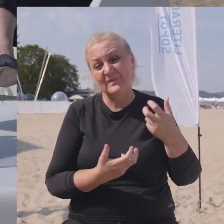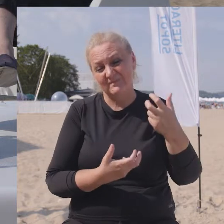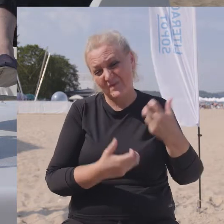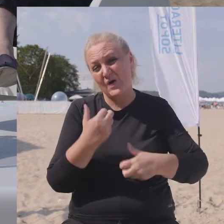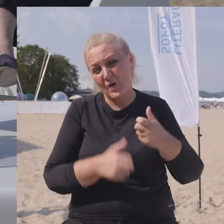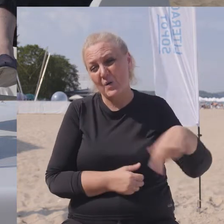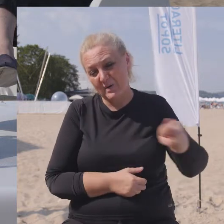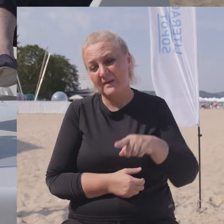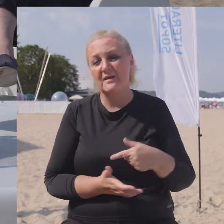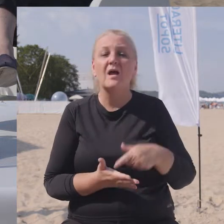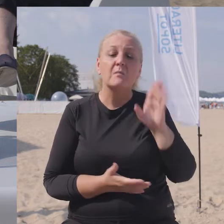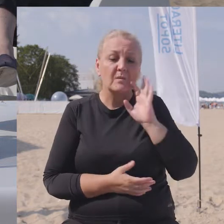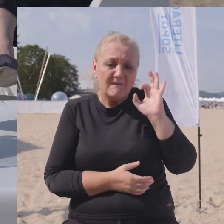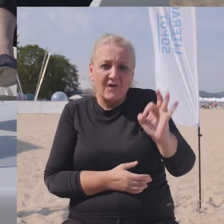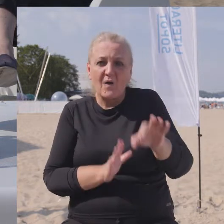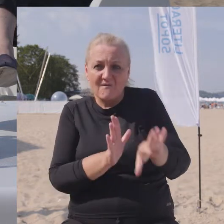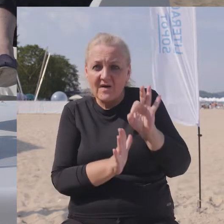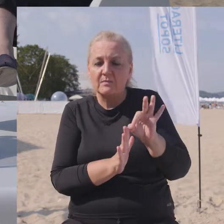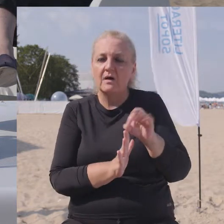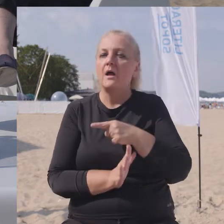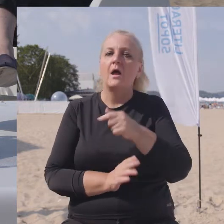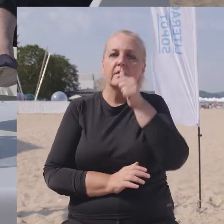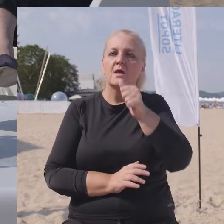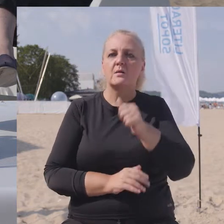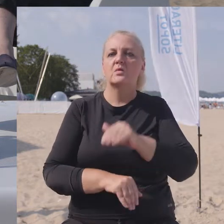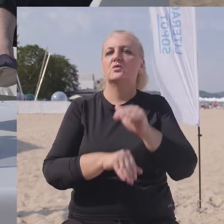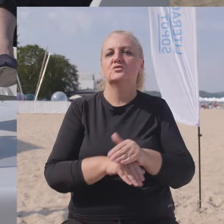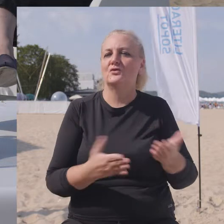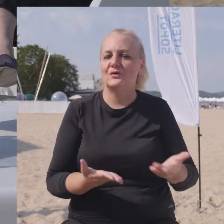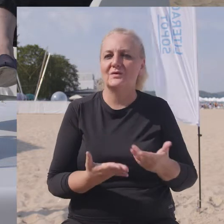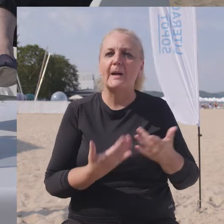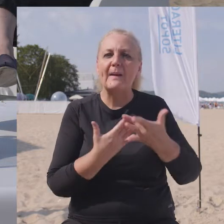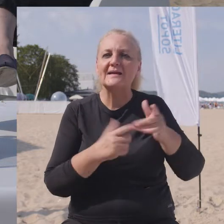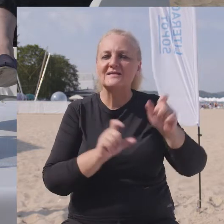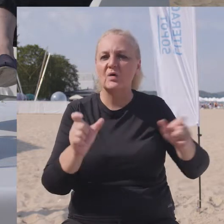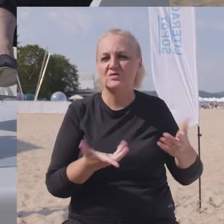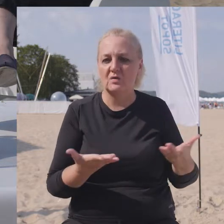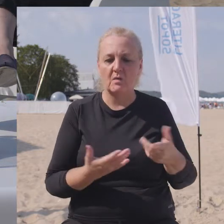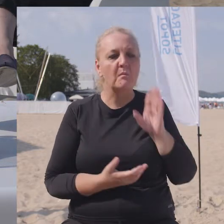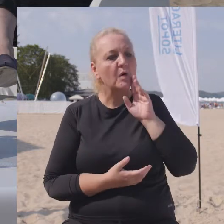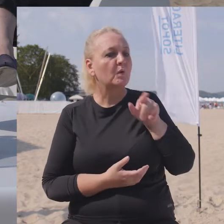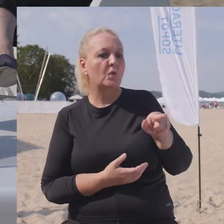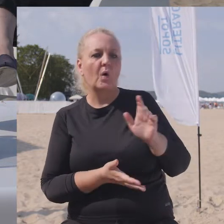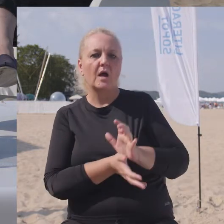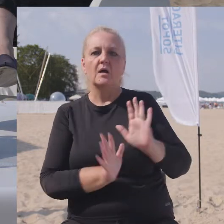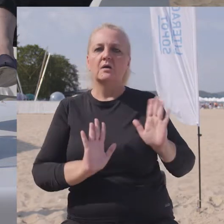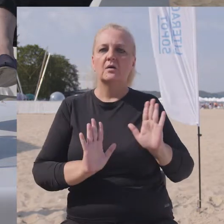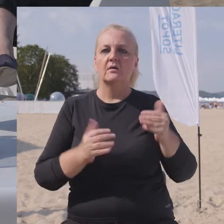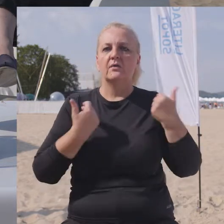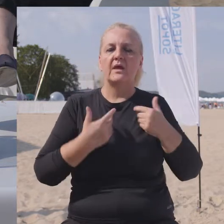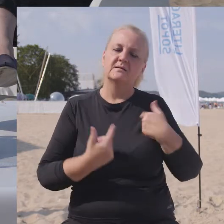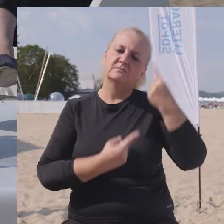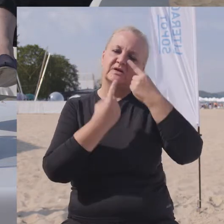nieheteronormatywnością, czy w ogóle wyborami życiowymi najbliższych, które są dalekie od tego, jak tych bliskich byśmy